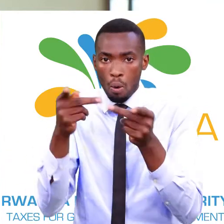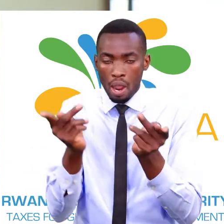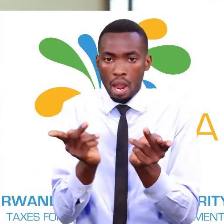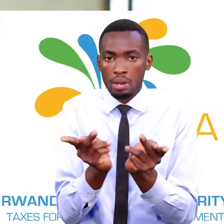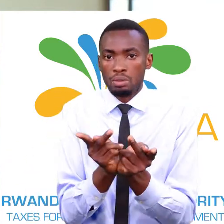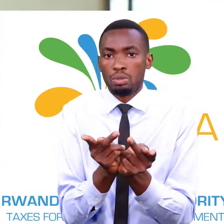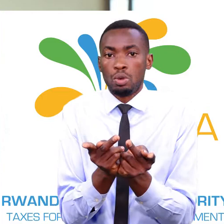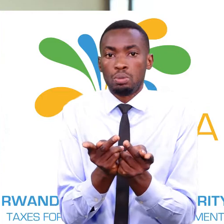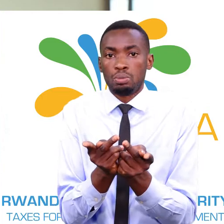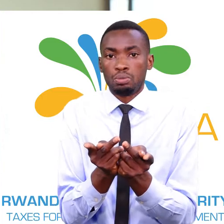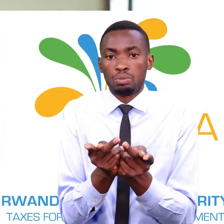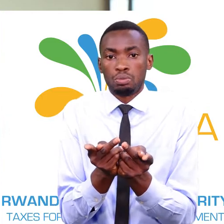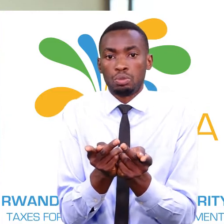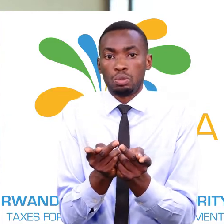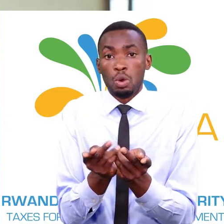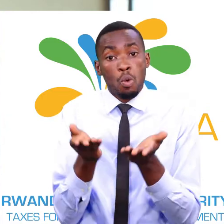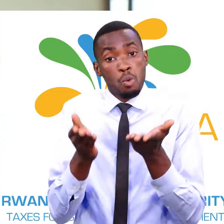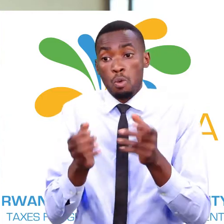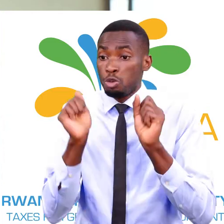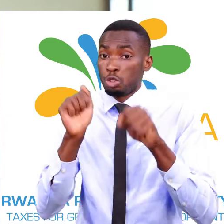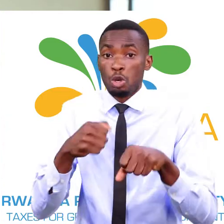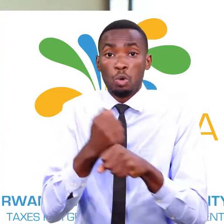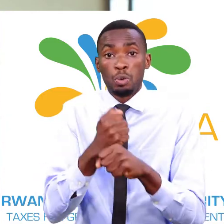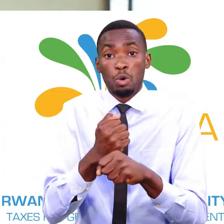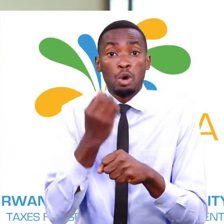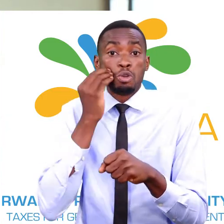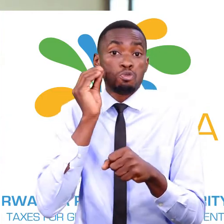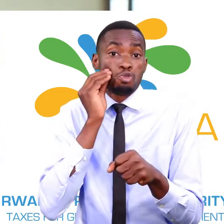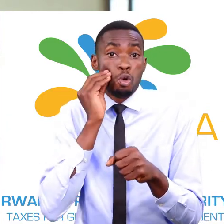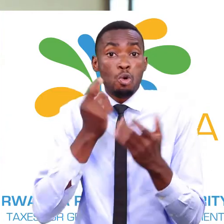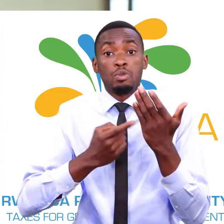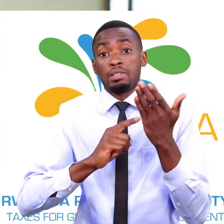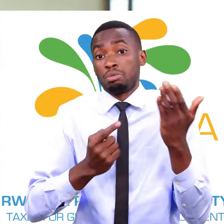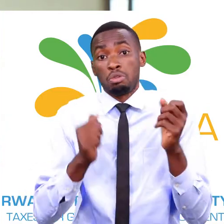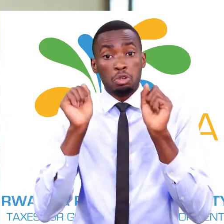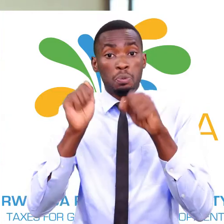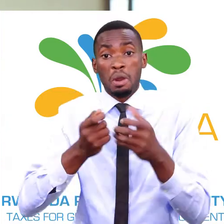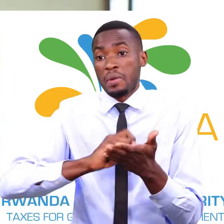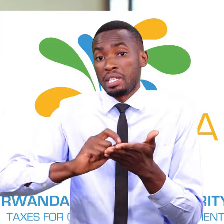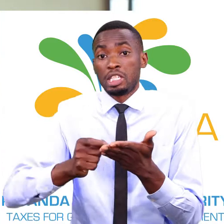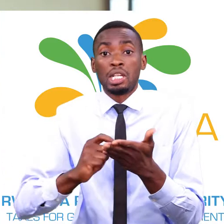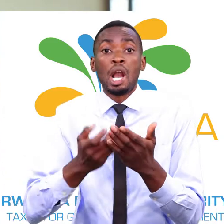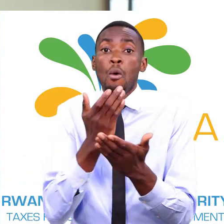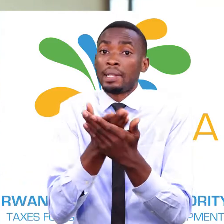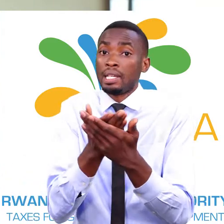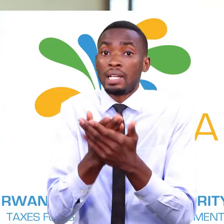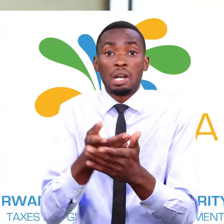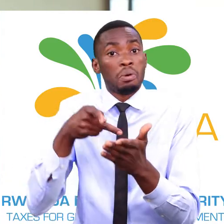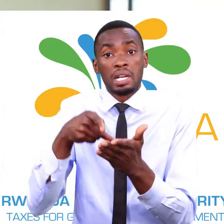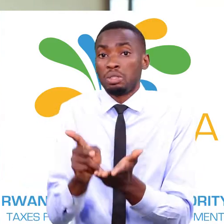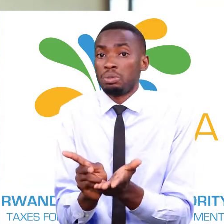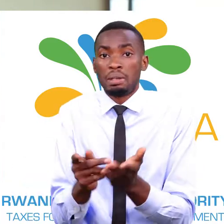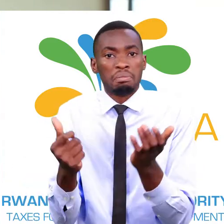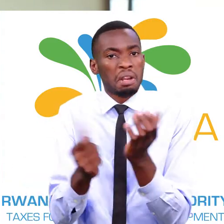bafashwe kandi si na ngombwa kujya mu by'ukuri kubera ko n'ikoranabuhanga ryarabyoroheje umuntu ashobora kwiyandikisha akamenyekanisha umusoro